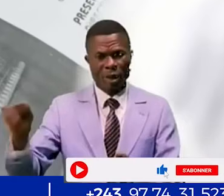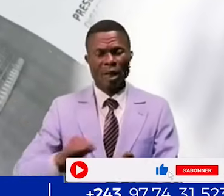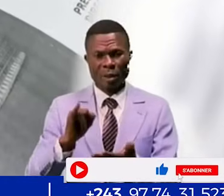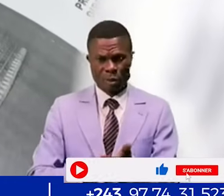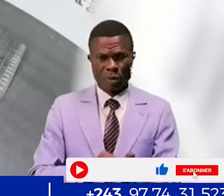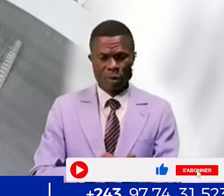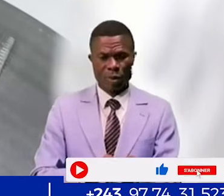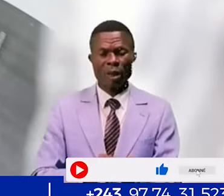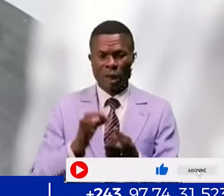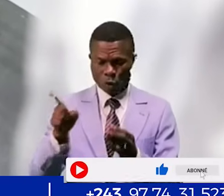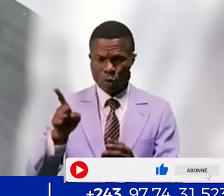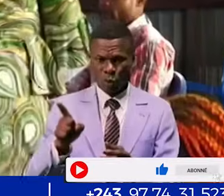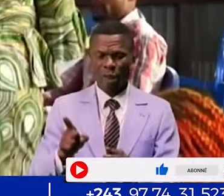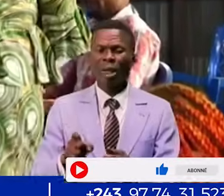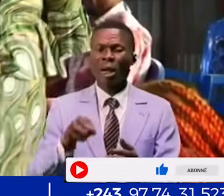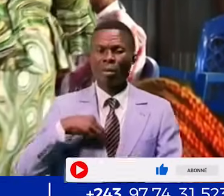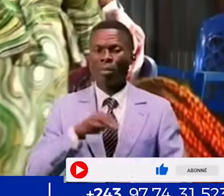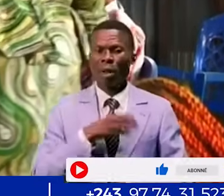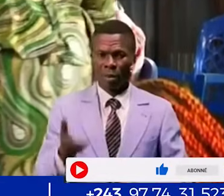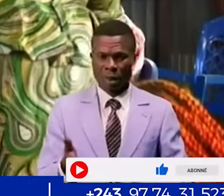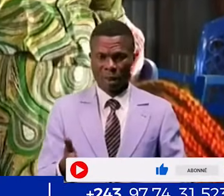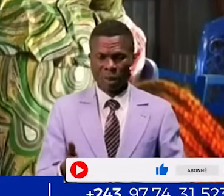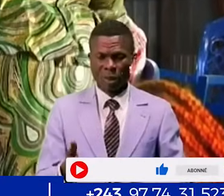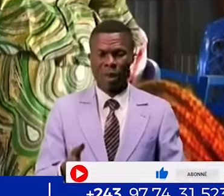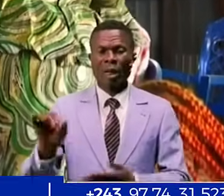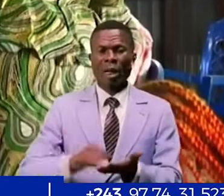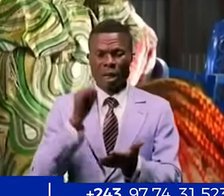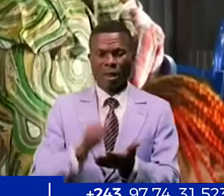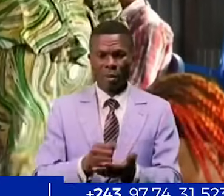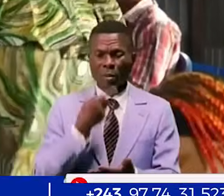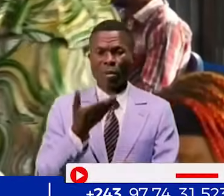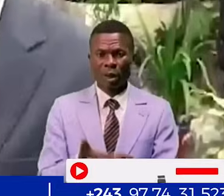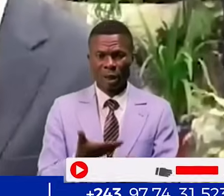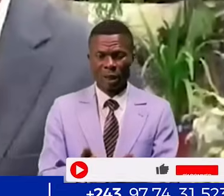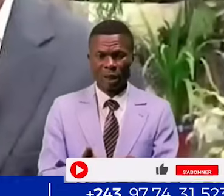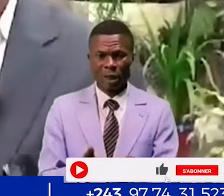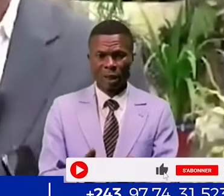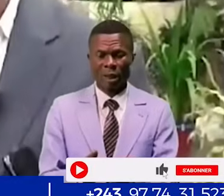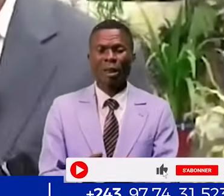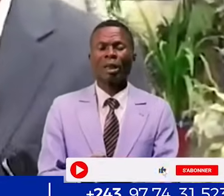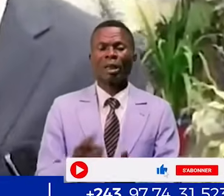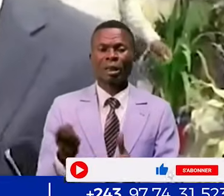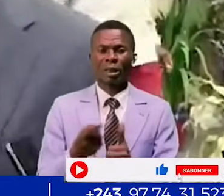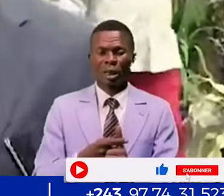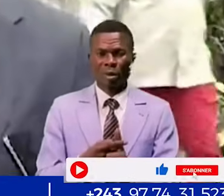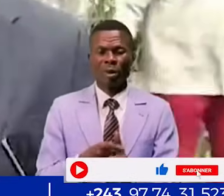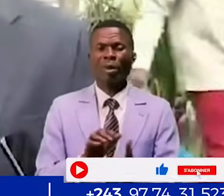impôts auxquels il est collectrice. Parmi les impôts dont l'Église est collectrice, il y a d'abord